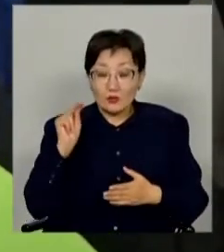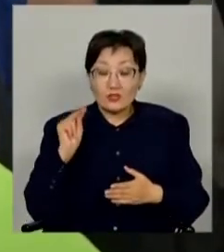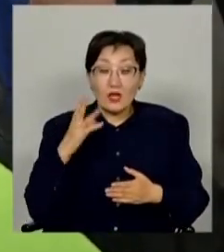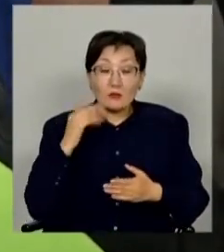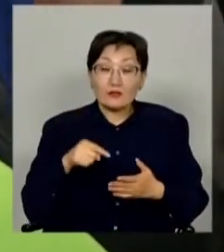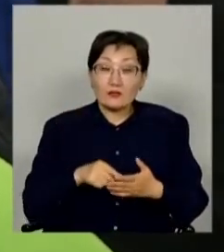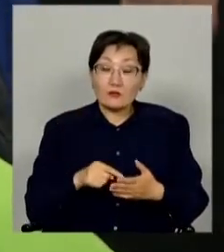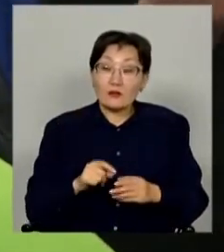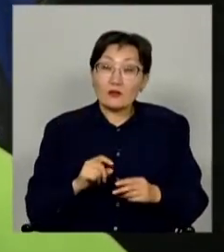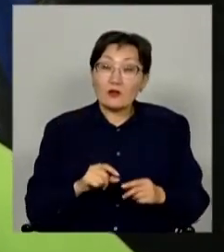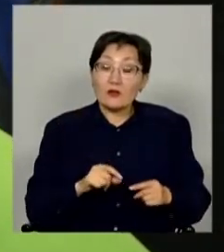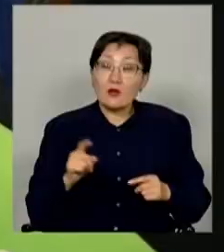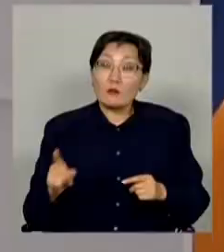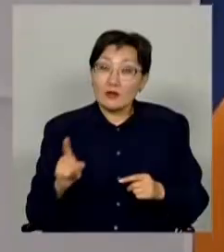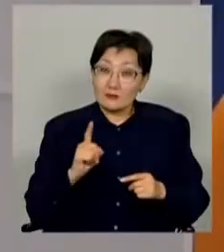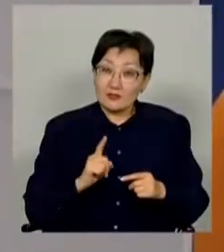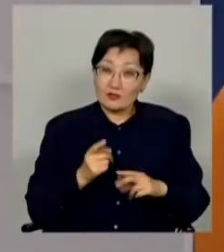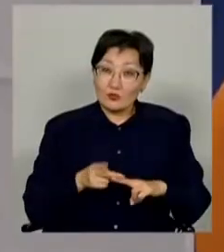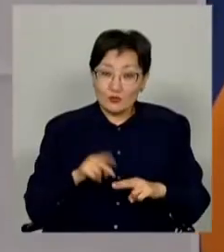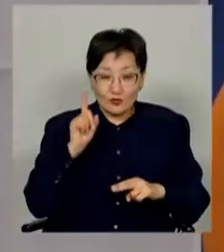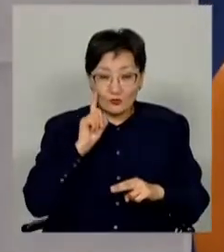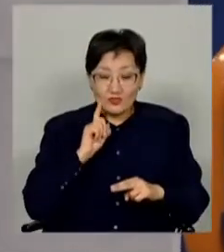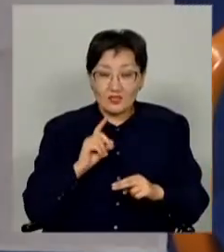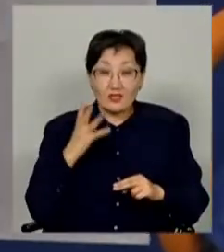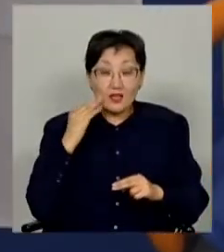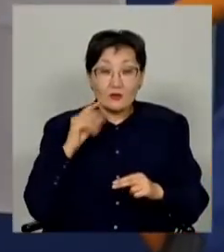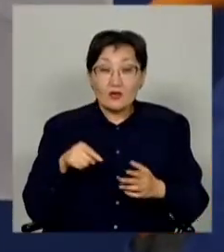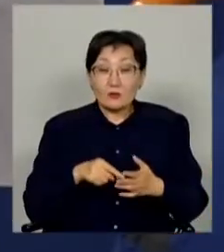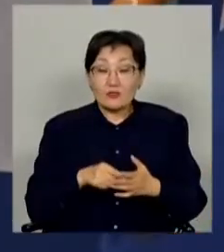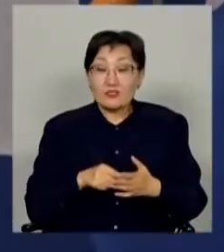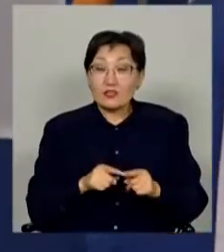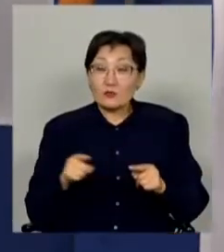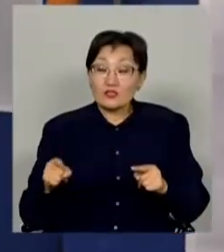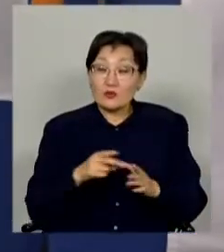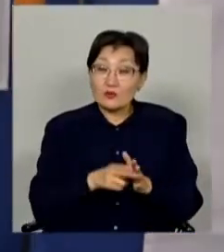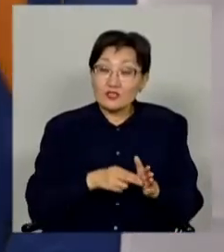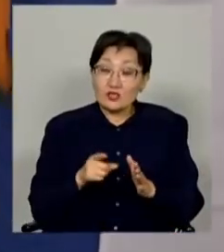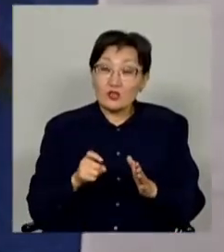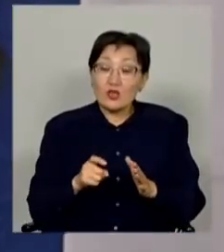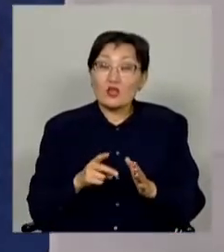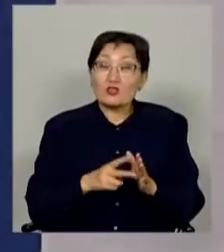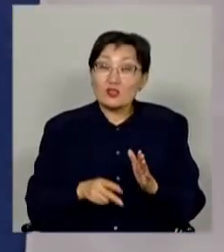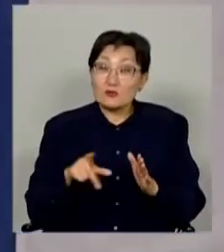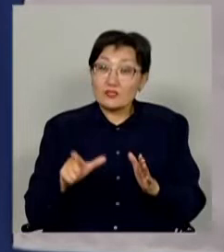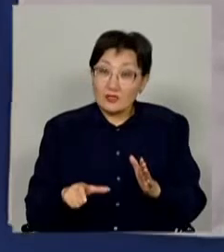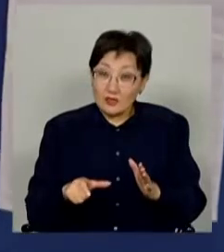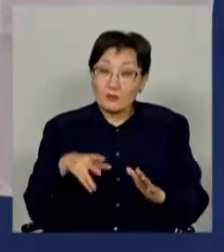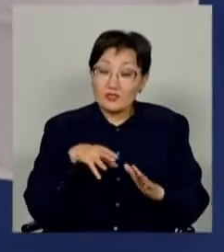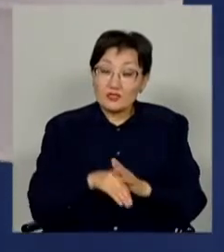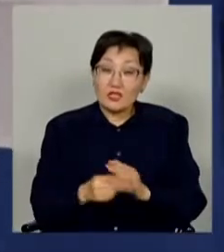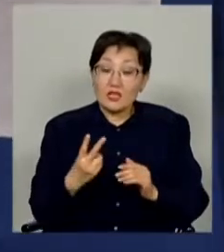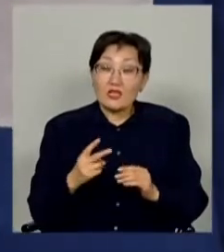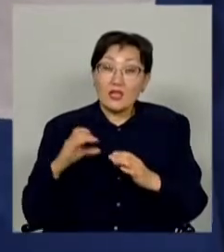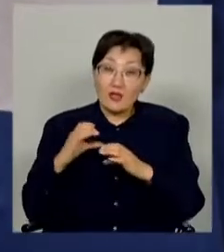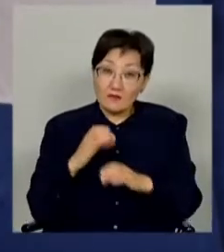барғанына келгеніне мынау таптырмайтын дүние ғой. Алматы мен Қонаев қалалары арасында қатынайтын пойыз 170 жолаушыға шақталған. Әзірге жолға 2